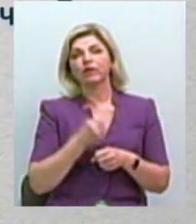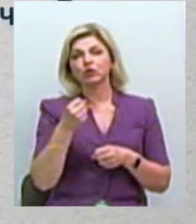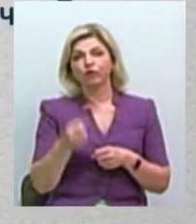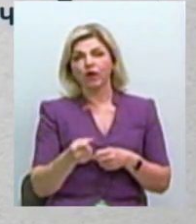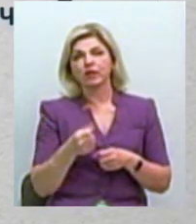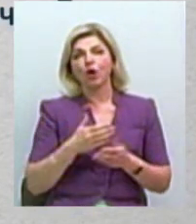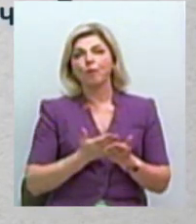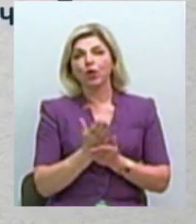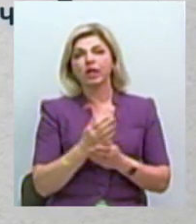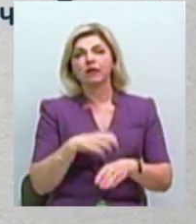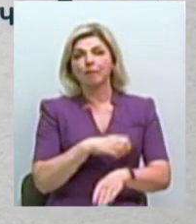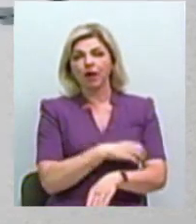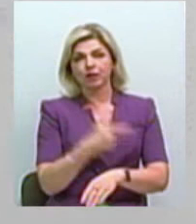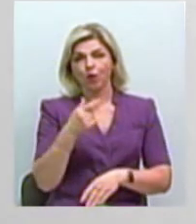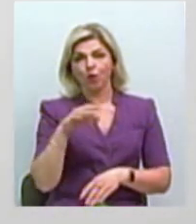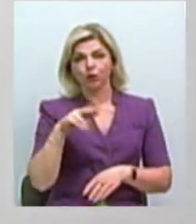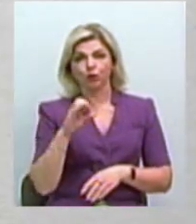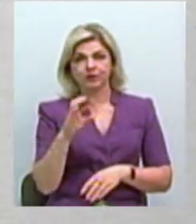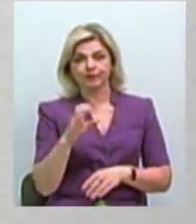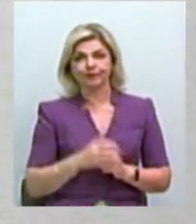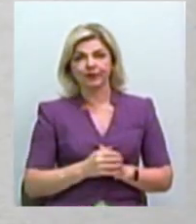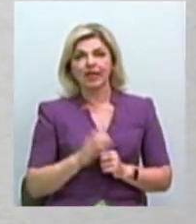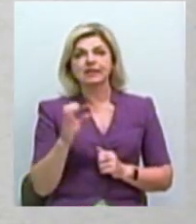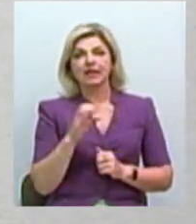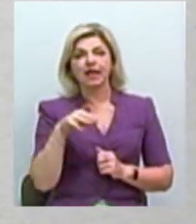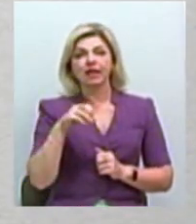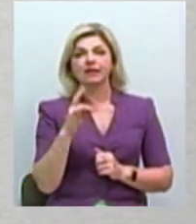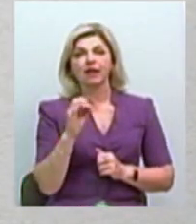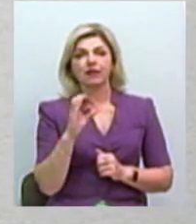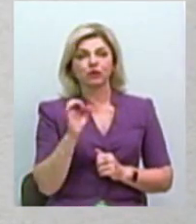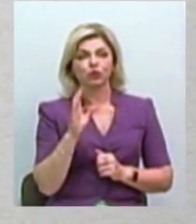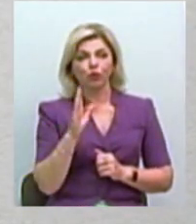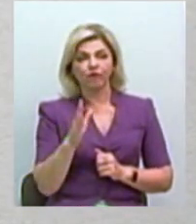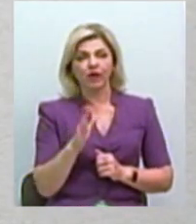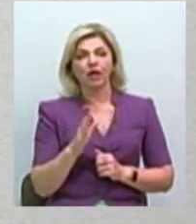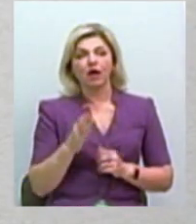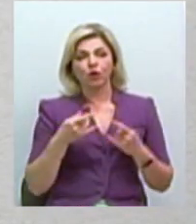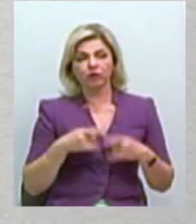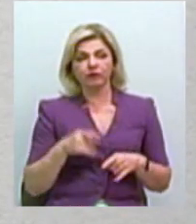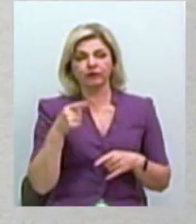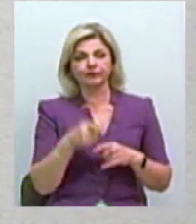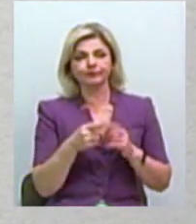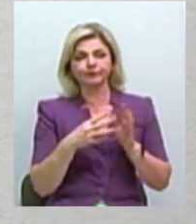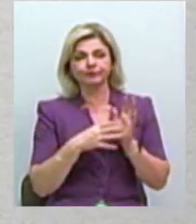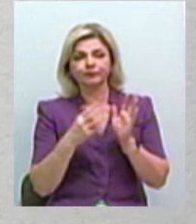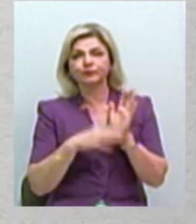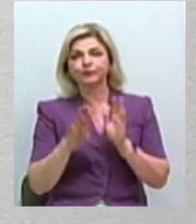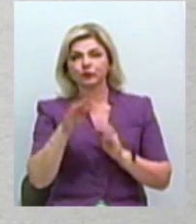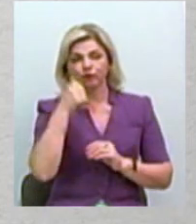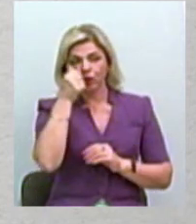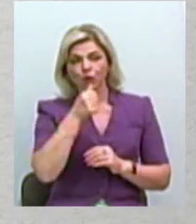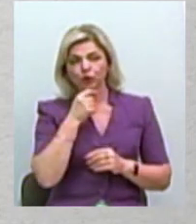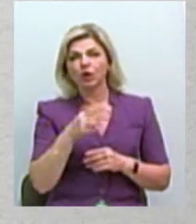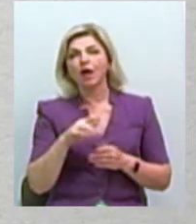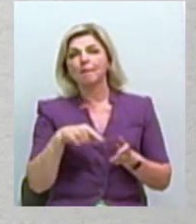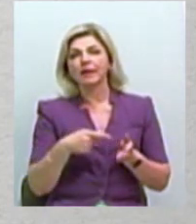– політична партія «Голос». Сергій Танасов. Народився 30 січня 1984 року в місті Мелітополь